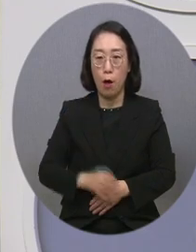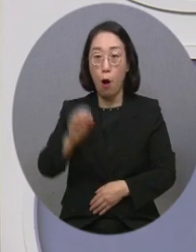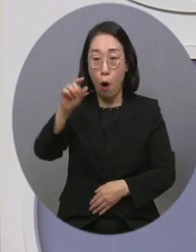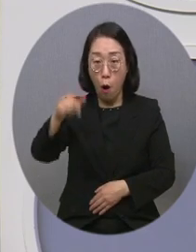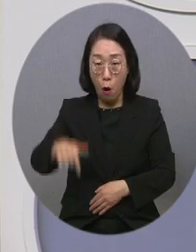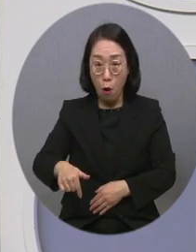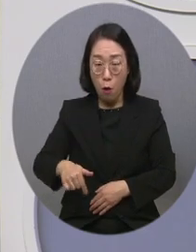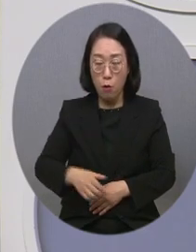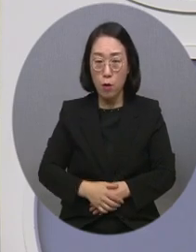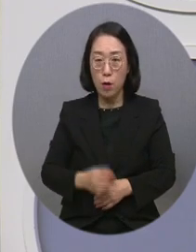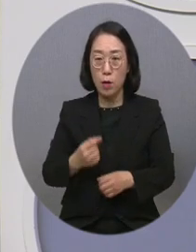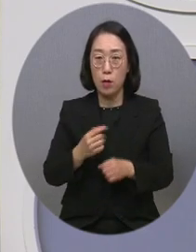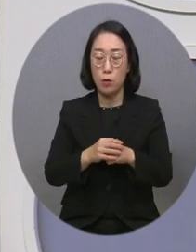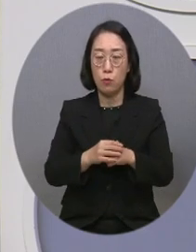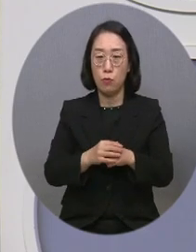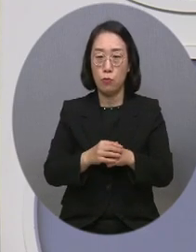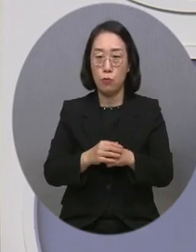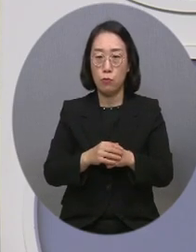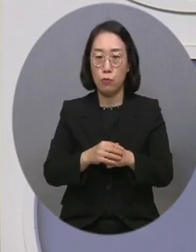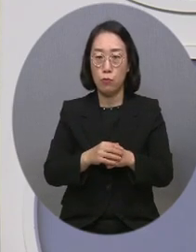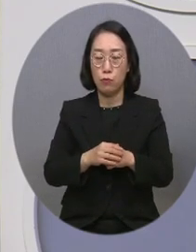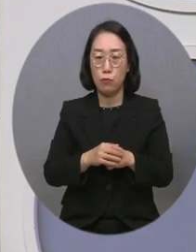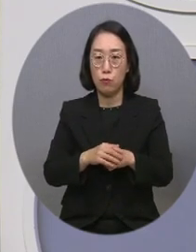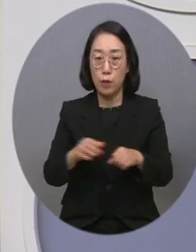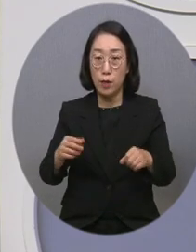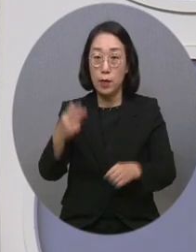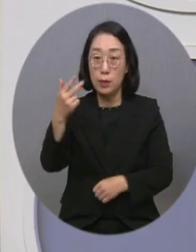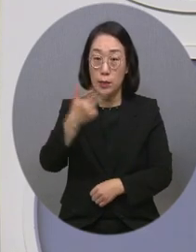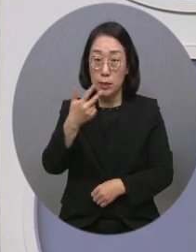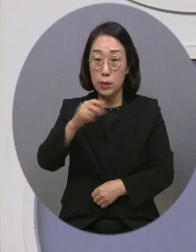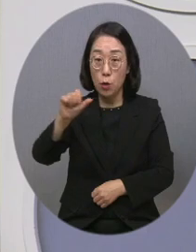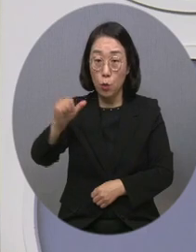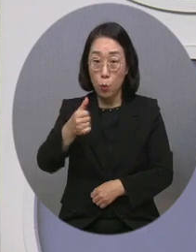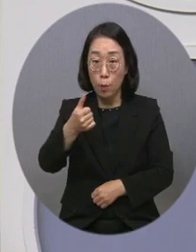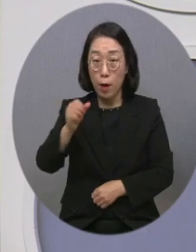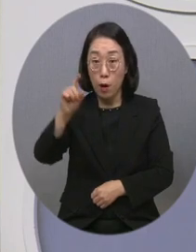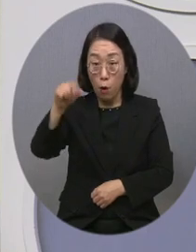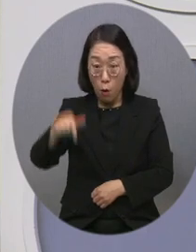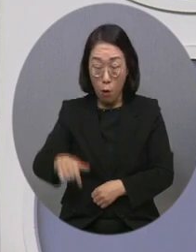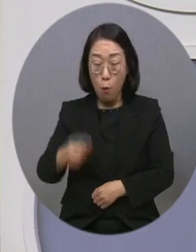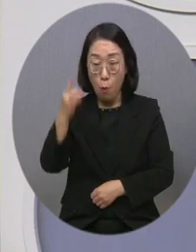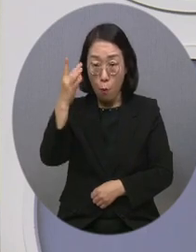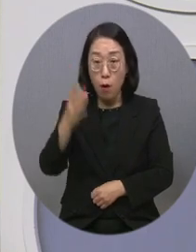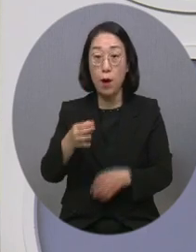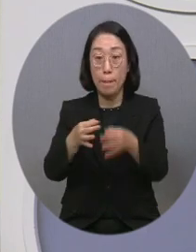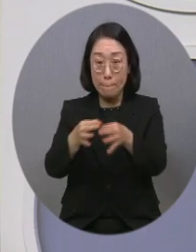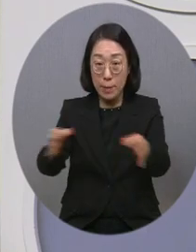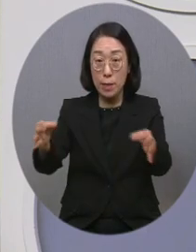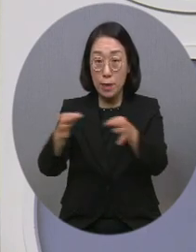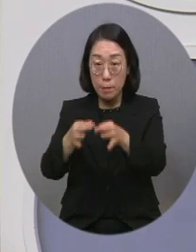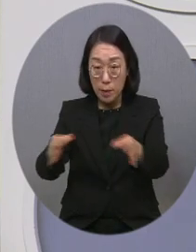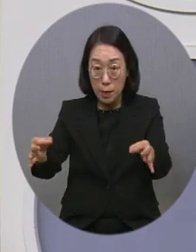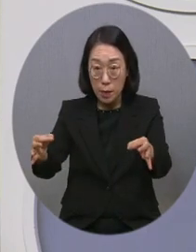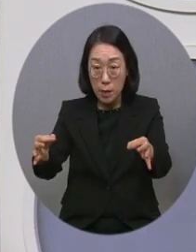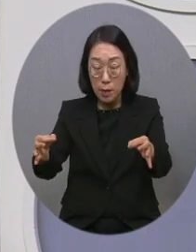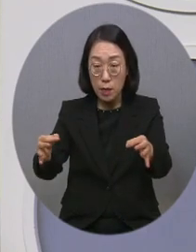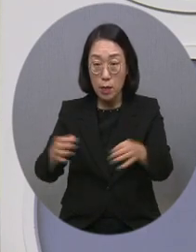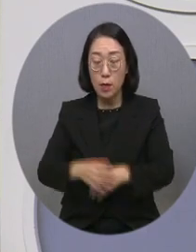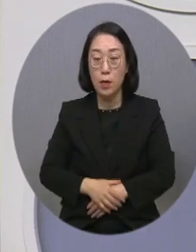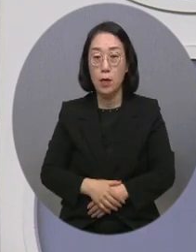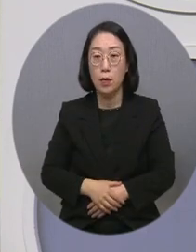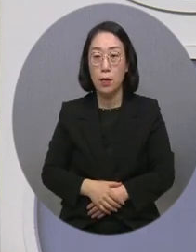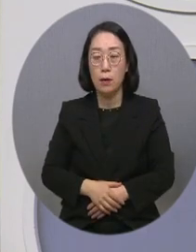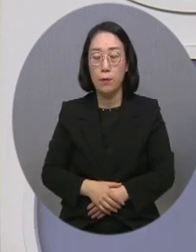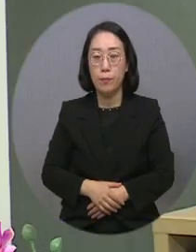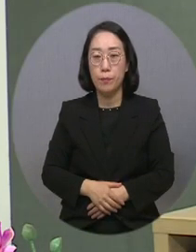그러니까 작년에 저희가 배분했던 게 한 7,500억 정도 저희가 배분했어요. 네. 7,500억 정도. 7,500억